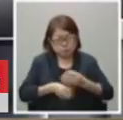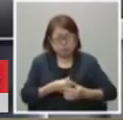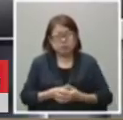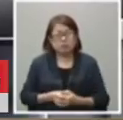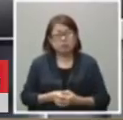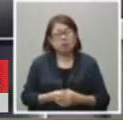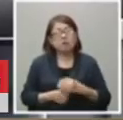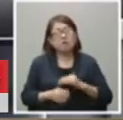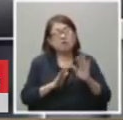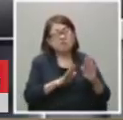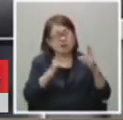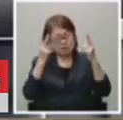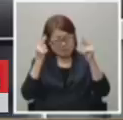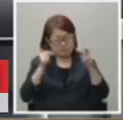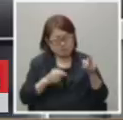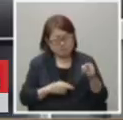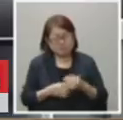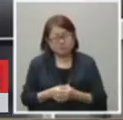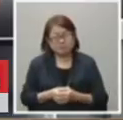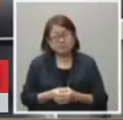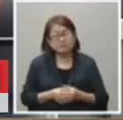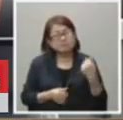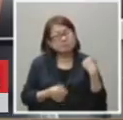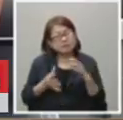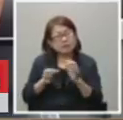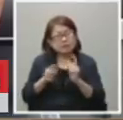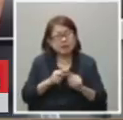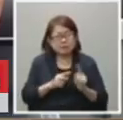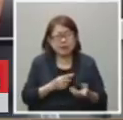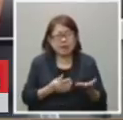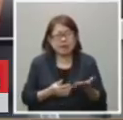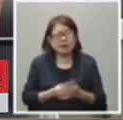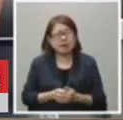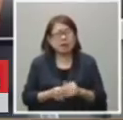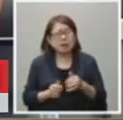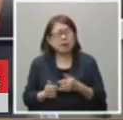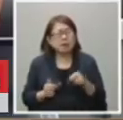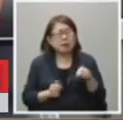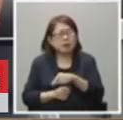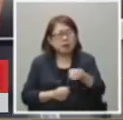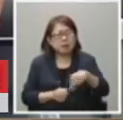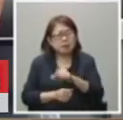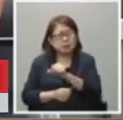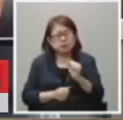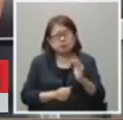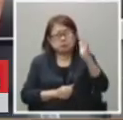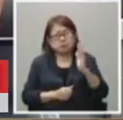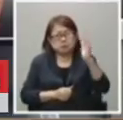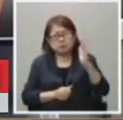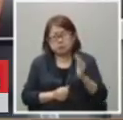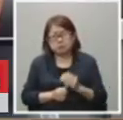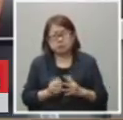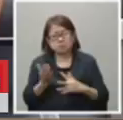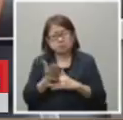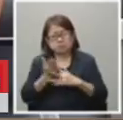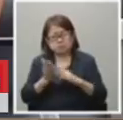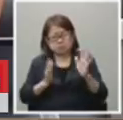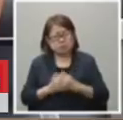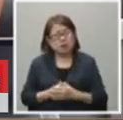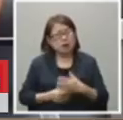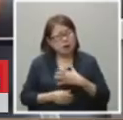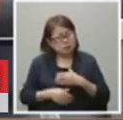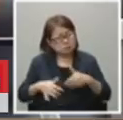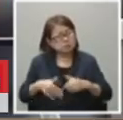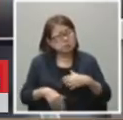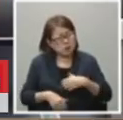ฝากบอกท่านนายกรัฐมนตรีนะครับว่าบางเรื่องเนี่ยไม่ต้องให้ใช้องคลักษณ์ประท้วงเพราะว่าประชาชนเขาอยากฟังผู้นำประเทศไท